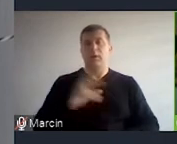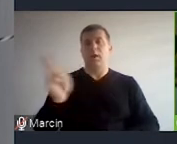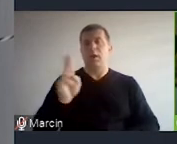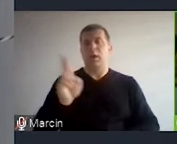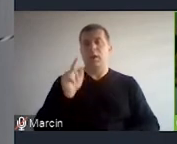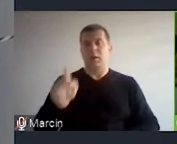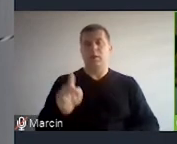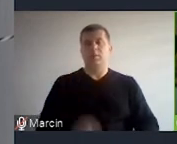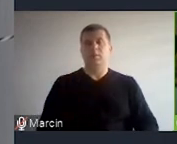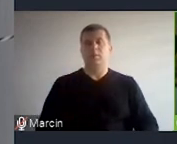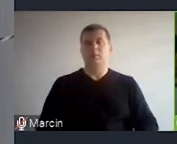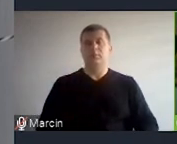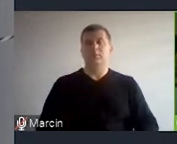R